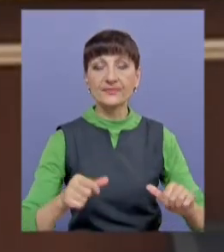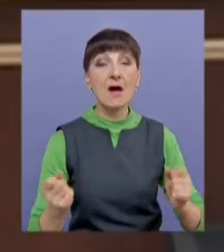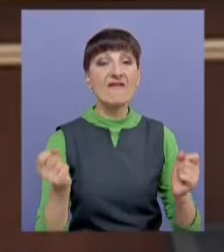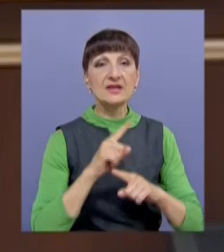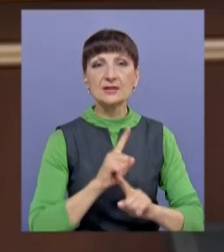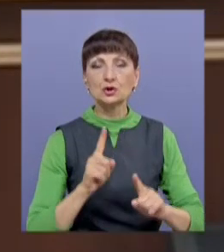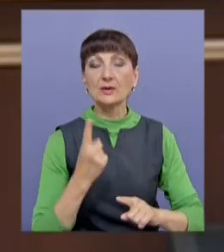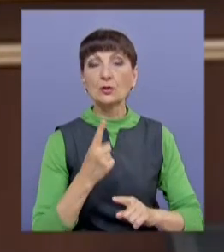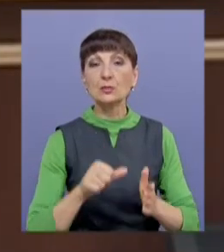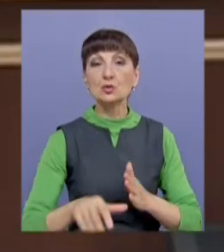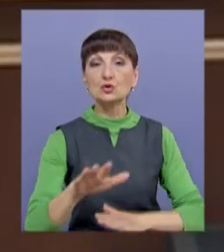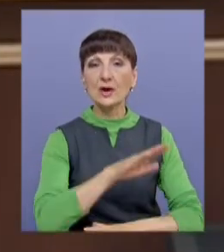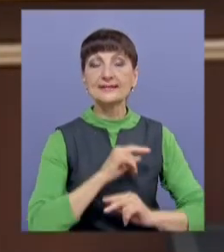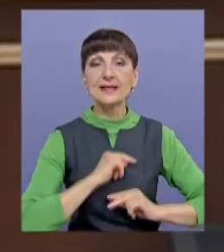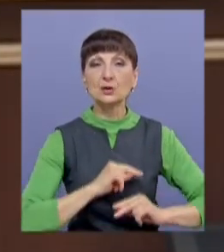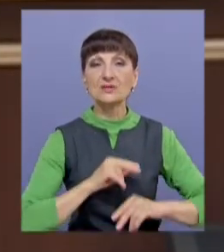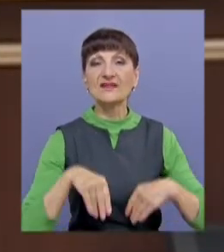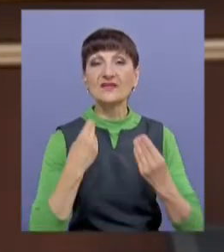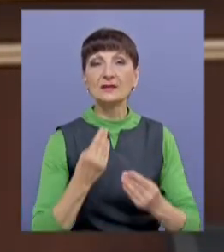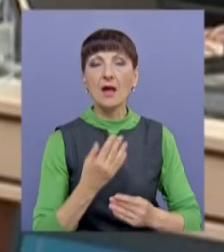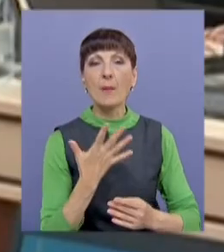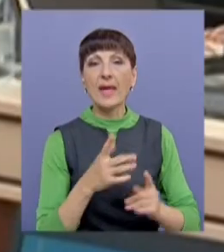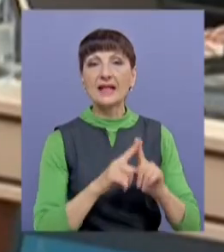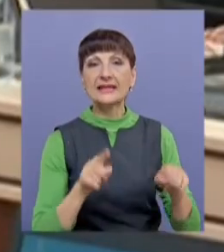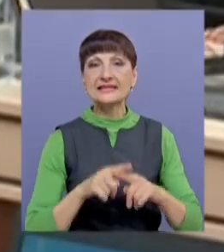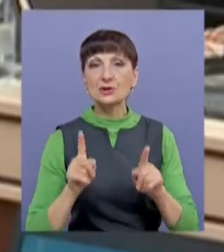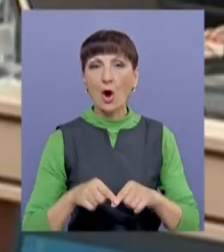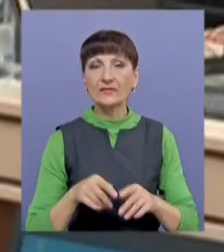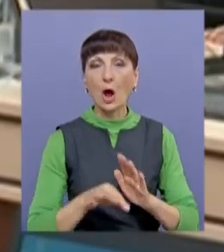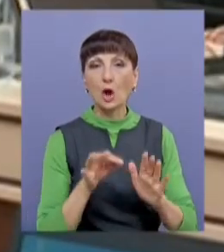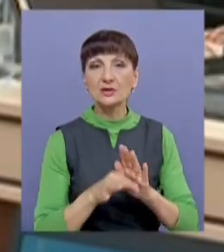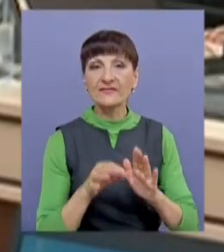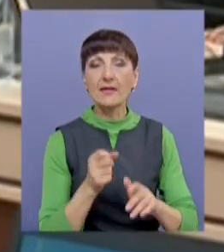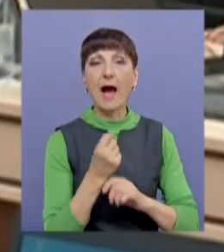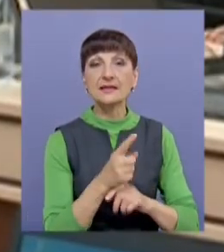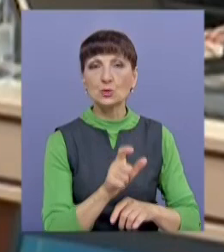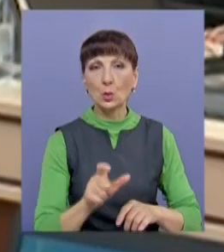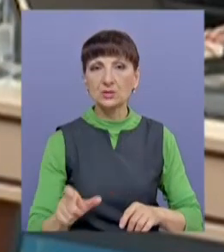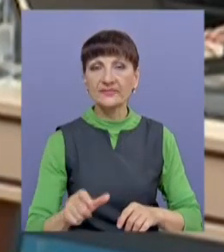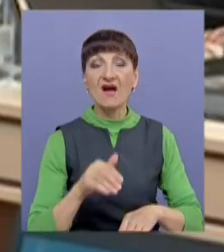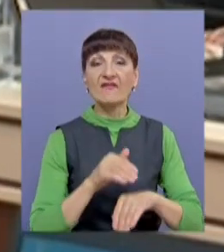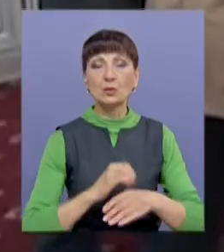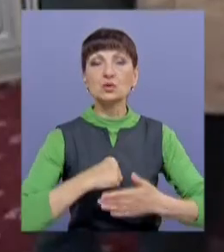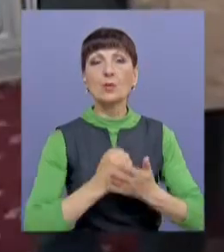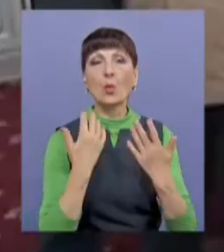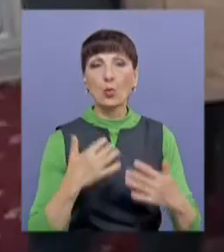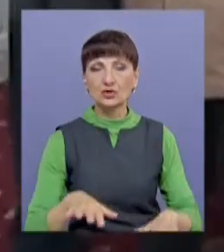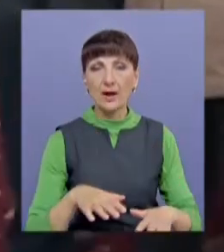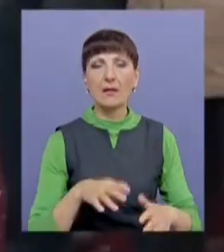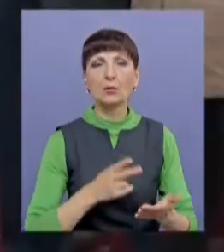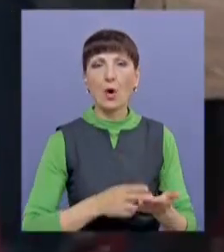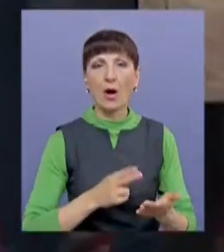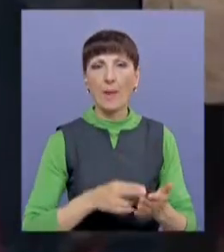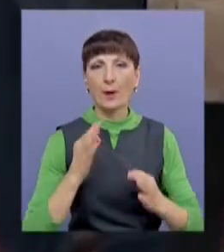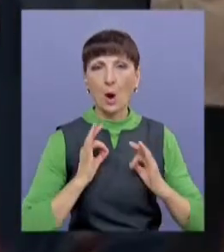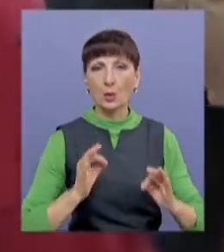что на одном из участков сотрудники выдали по 5 листов для голосования 11 избирателям. Факты установлены и доказаны прокуратурой.